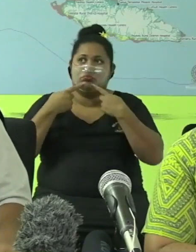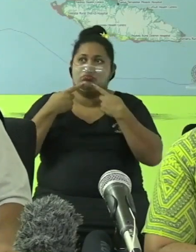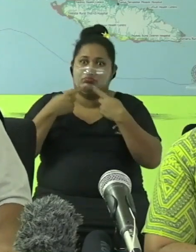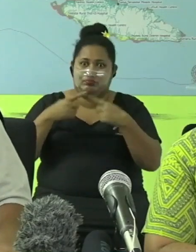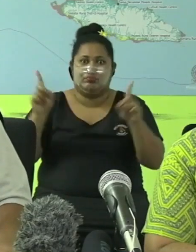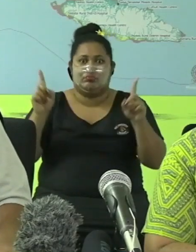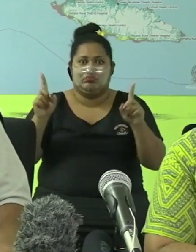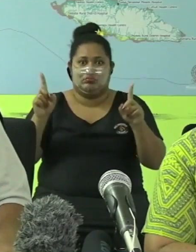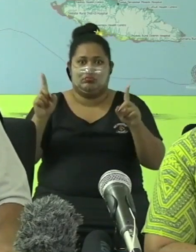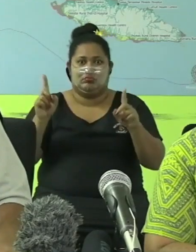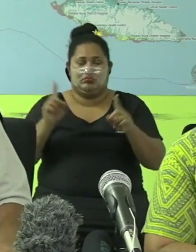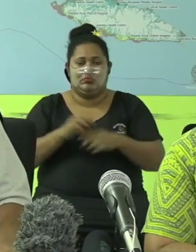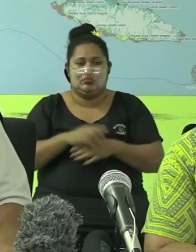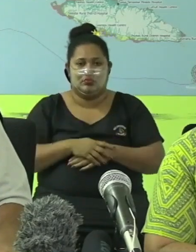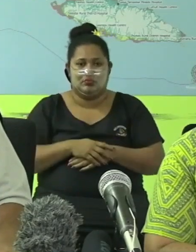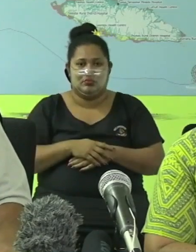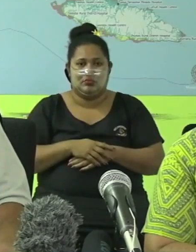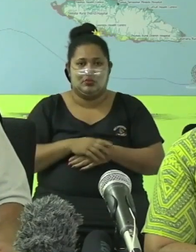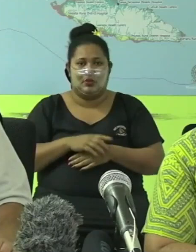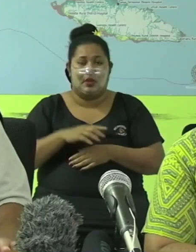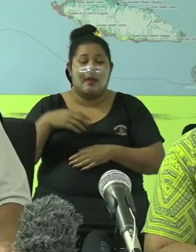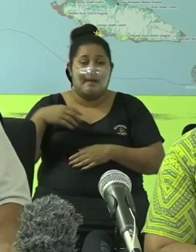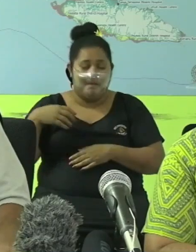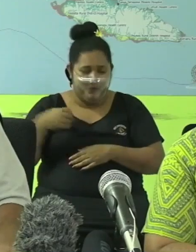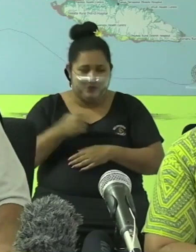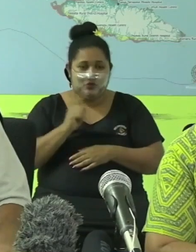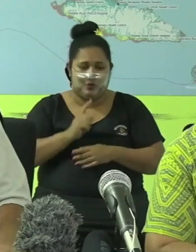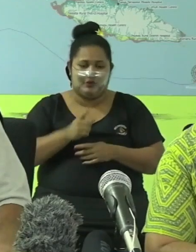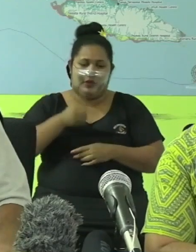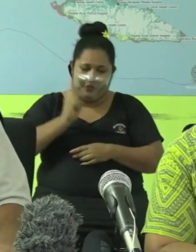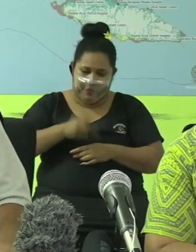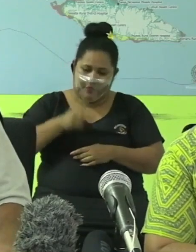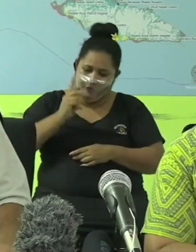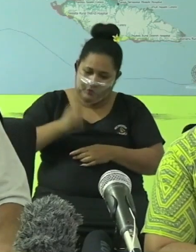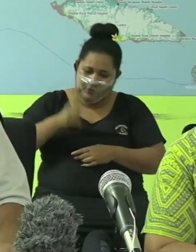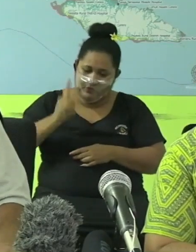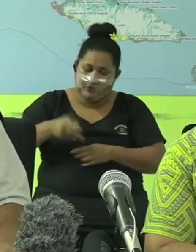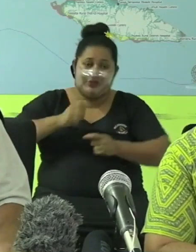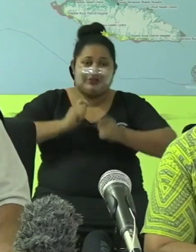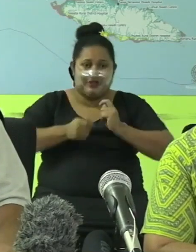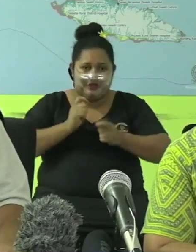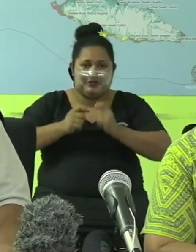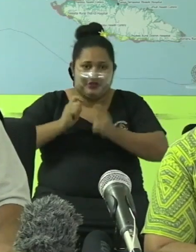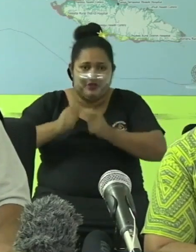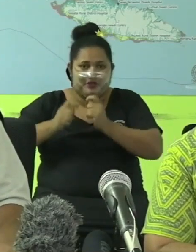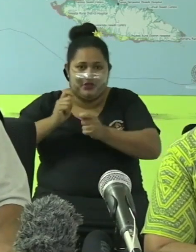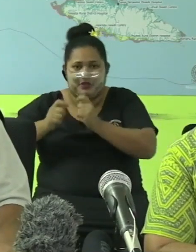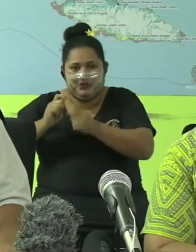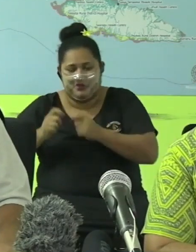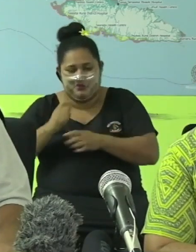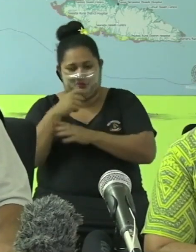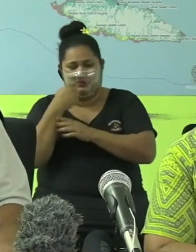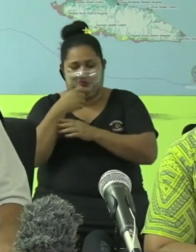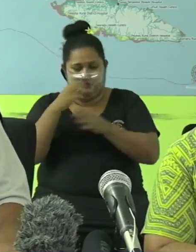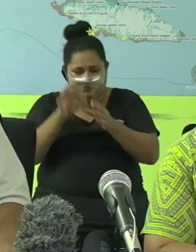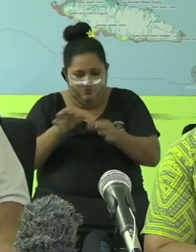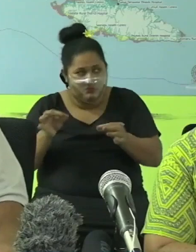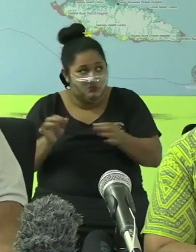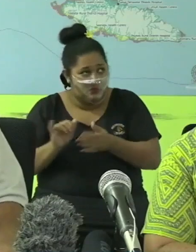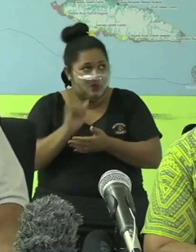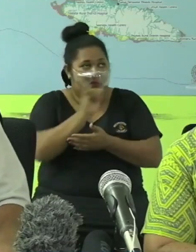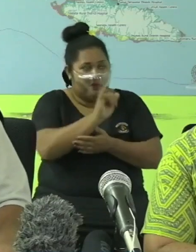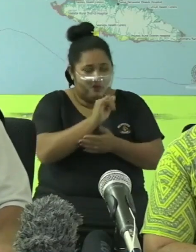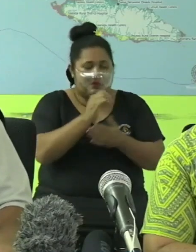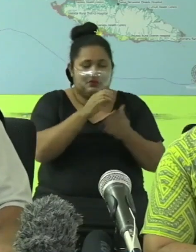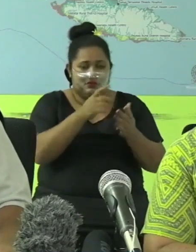lo le post kau rawan koe rerun tau rawan to repeat ia mai loa taunu ai